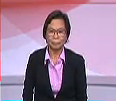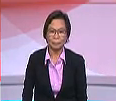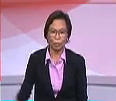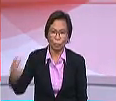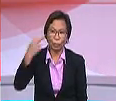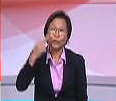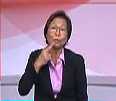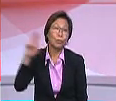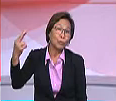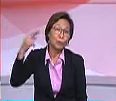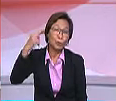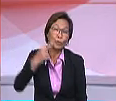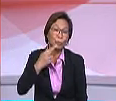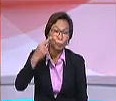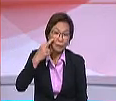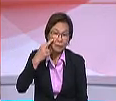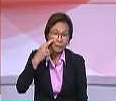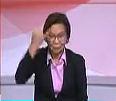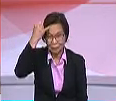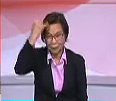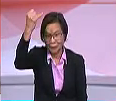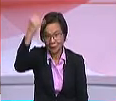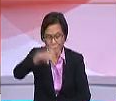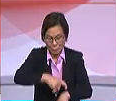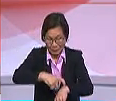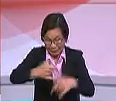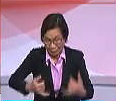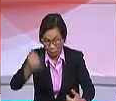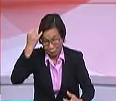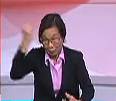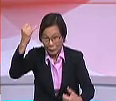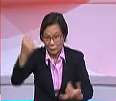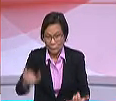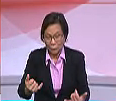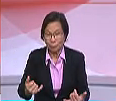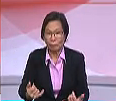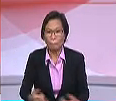Radio remaja ni pada idea pada masa ni adalah bersifat